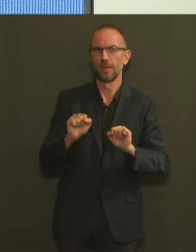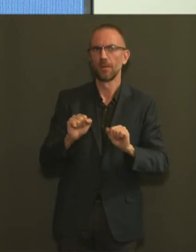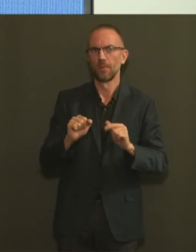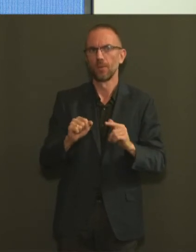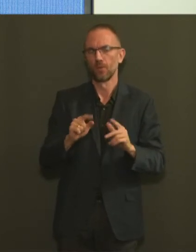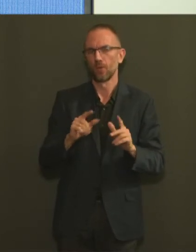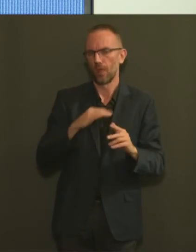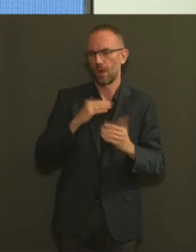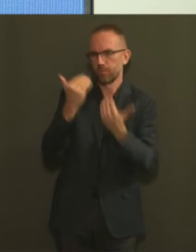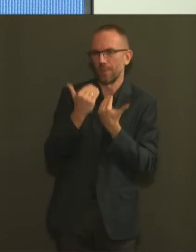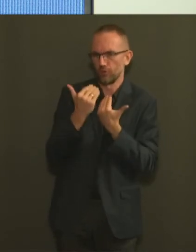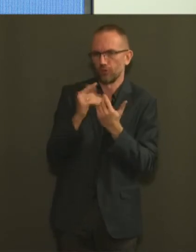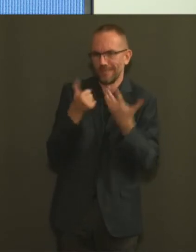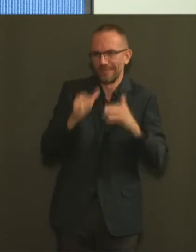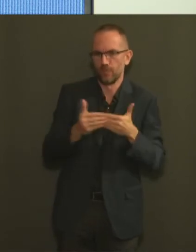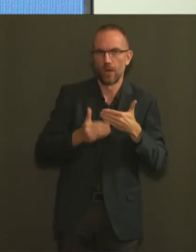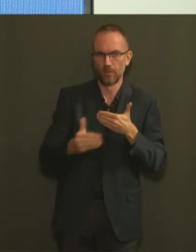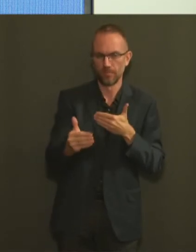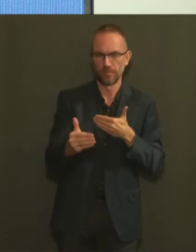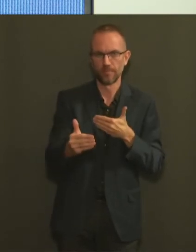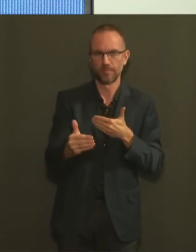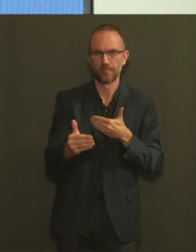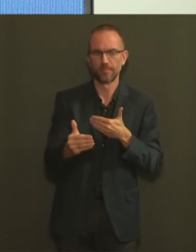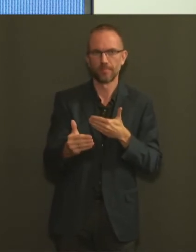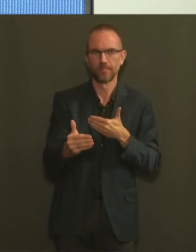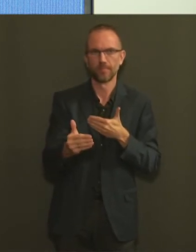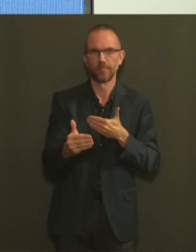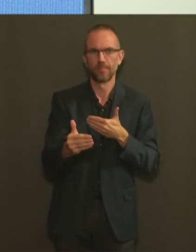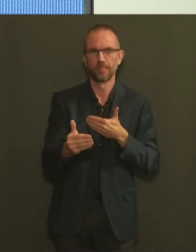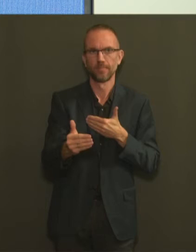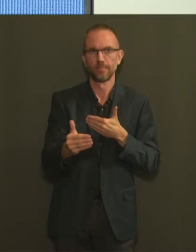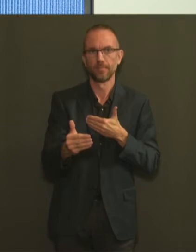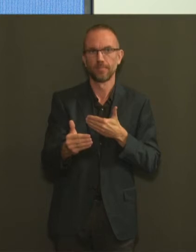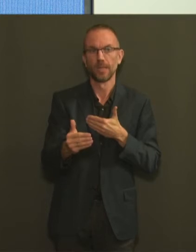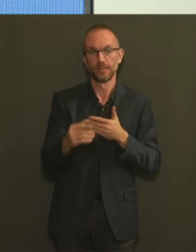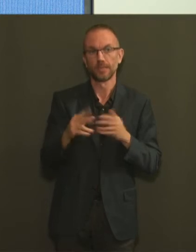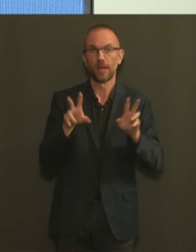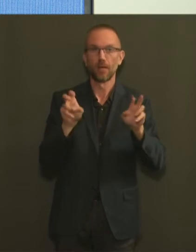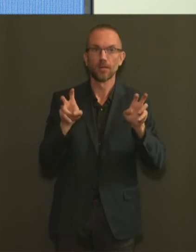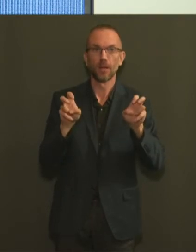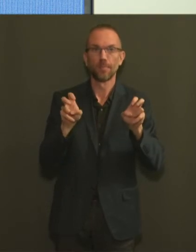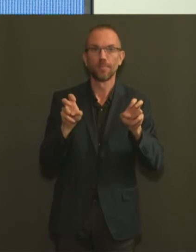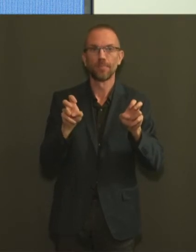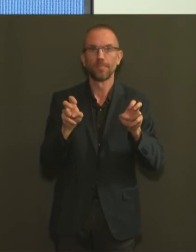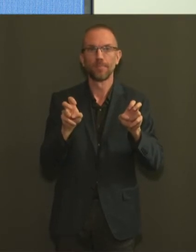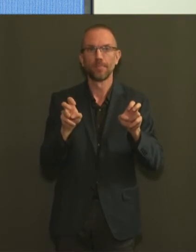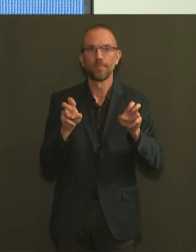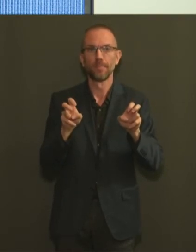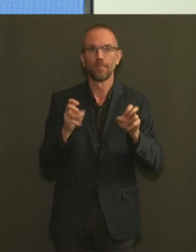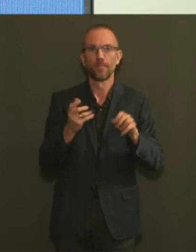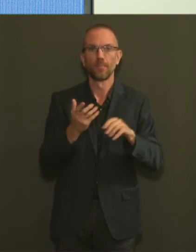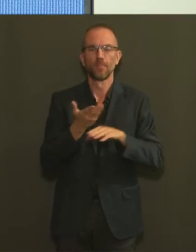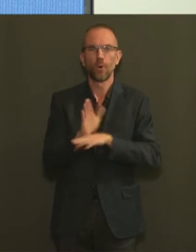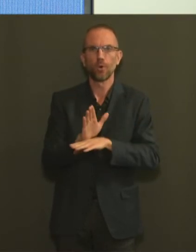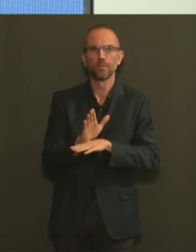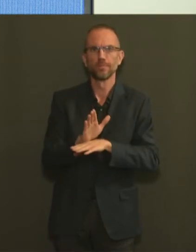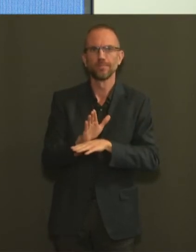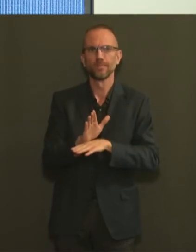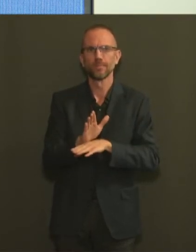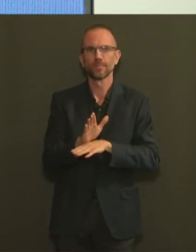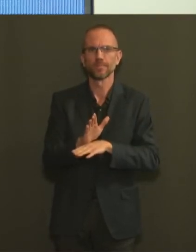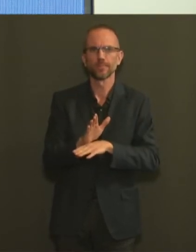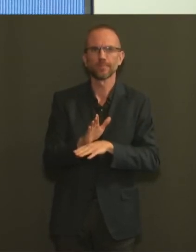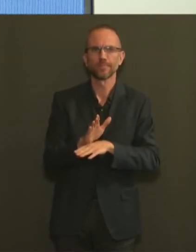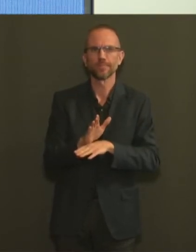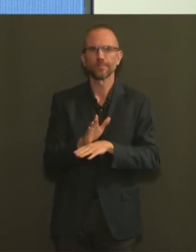induit que chez elle il est très rare de faire un nouvel épisode de la maladie cela arrive